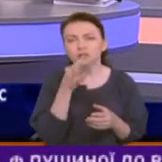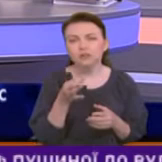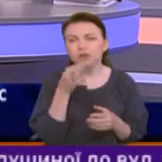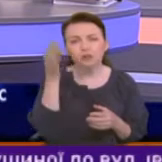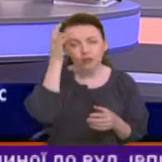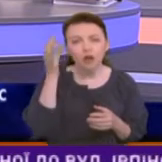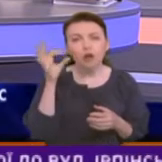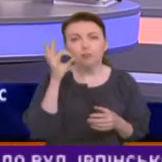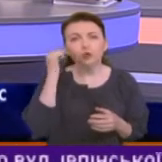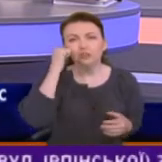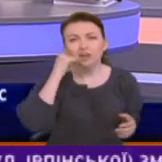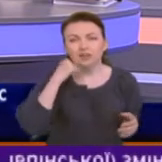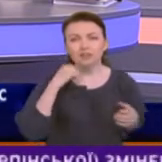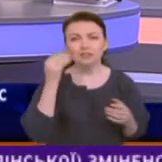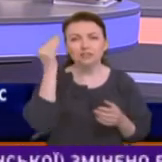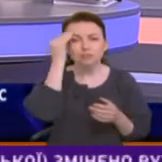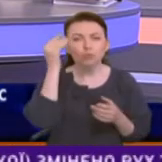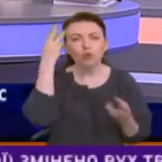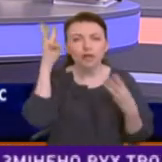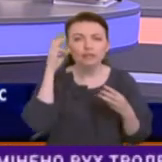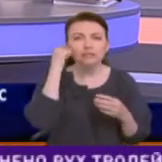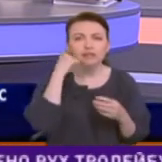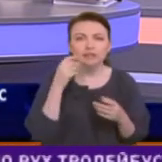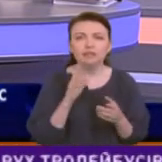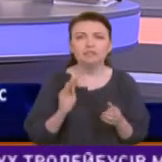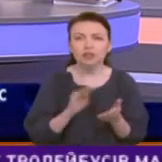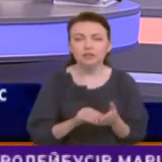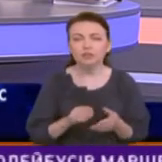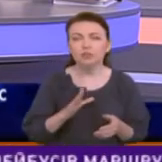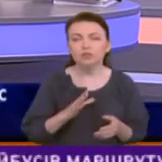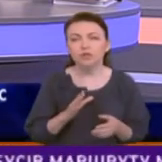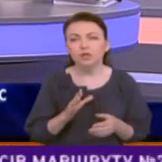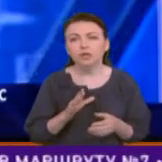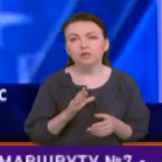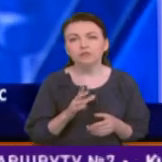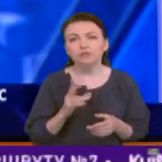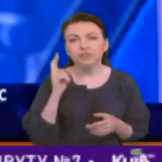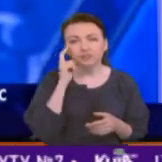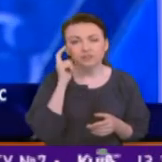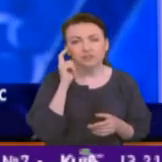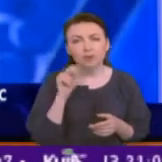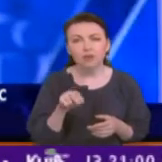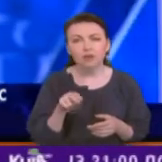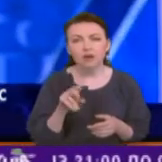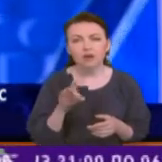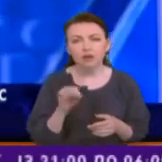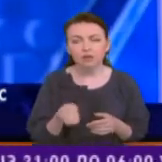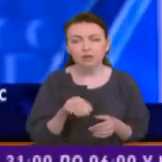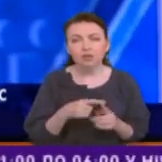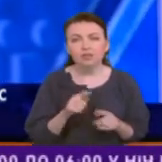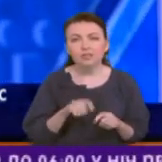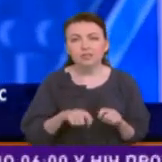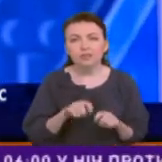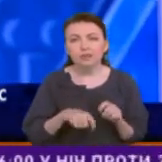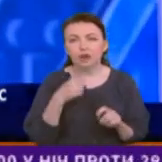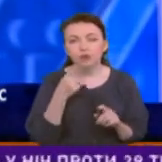старих стереотипів і старих моделей, які закладені були, до речі, в Київський патріархат, тобто зараз експерти кажуть,